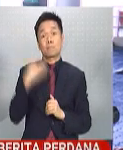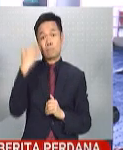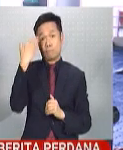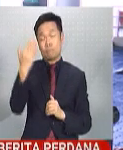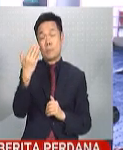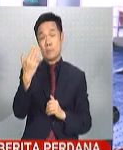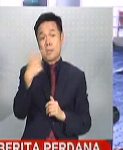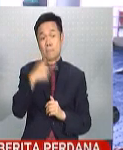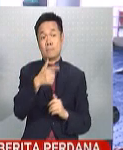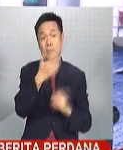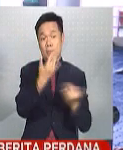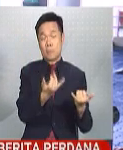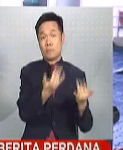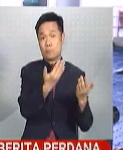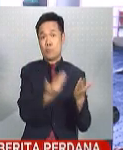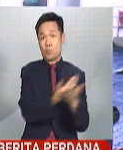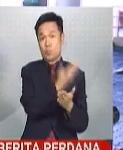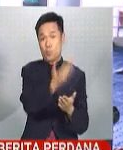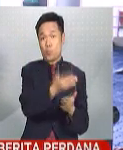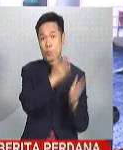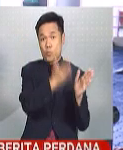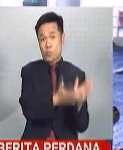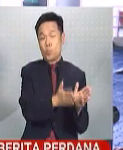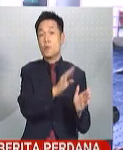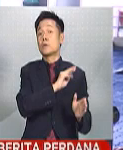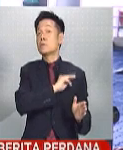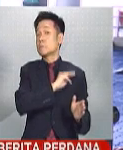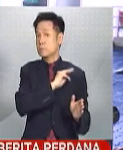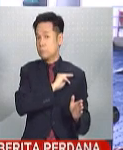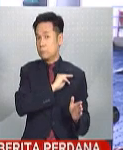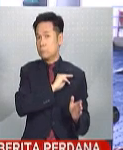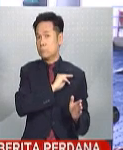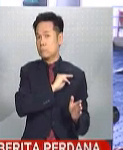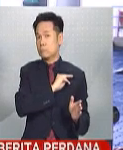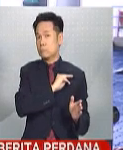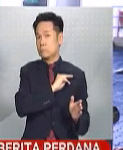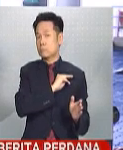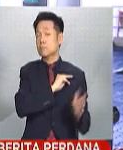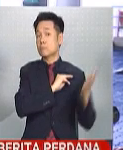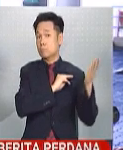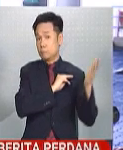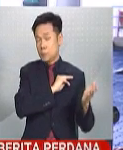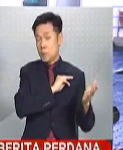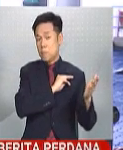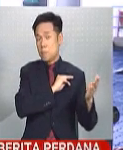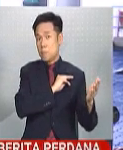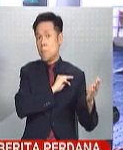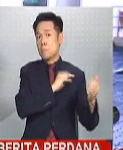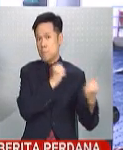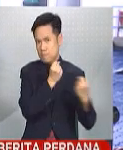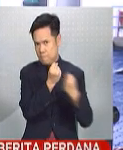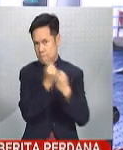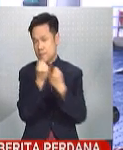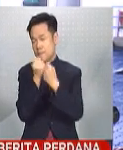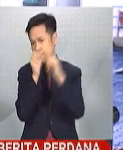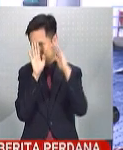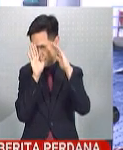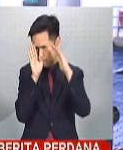Menteri Belia dan Sukan yang baru dapat memberi lebih tumpuan